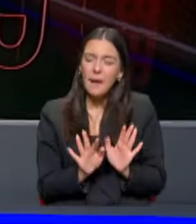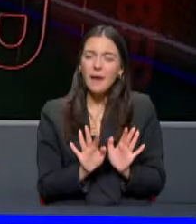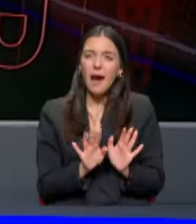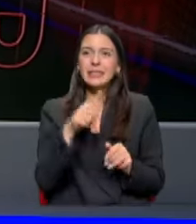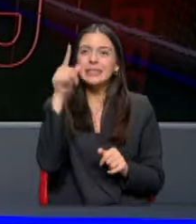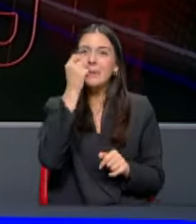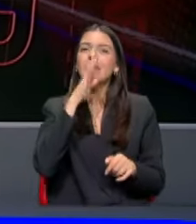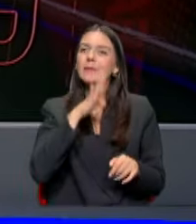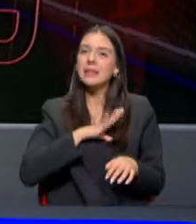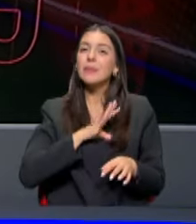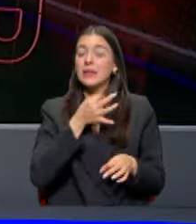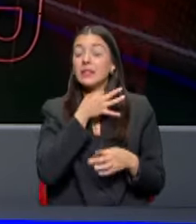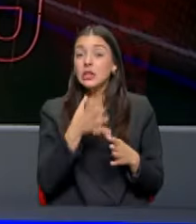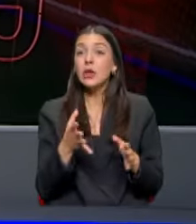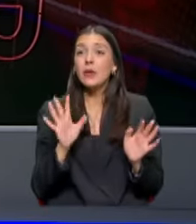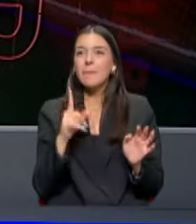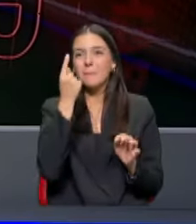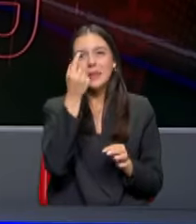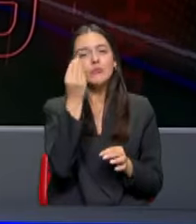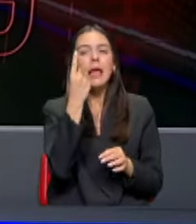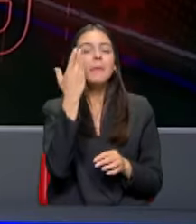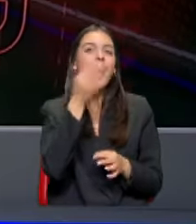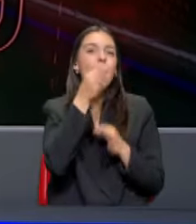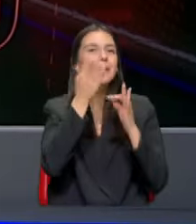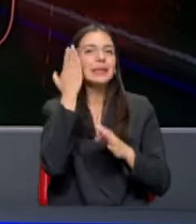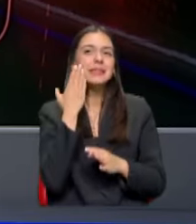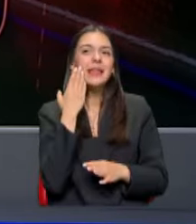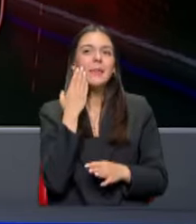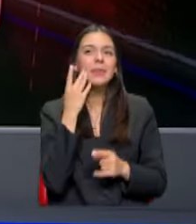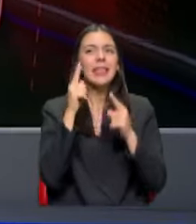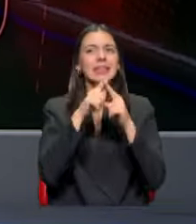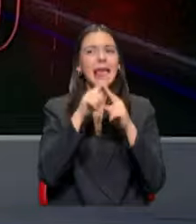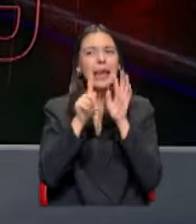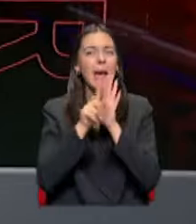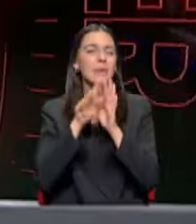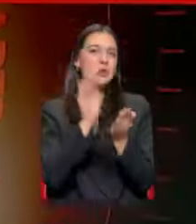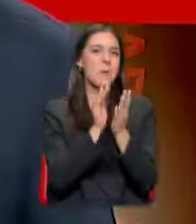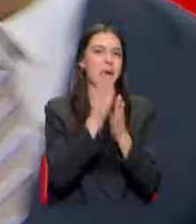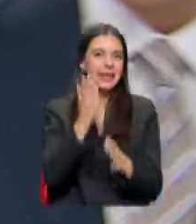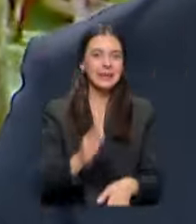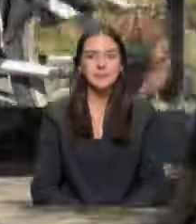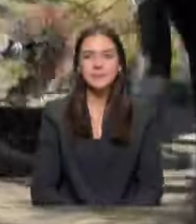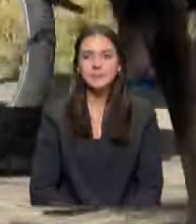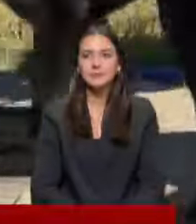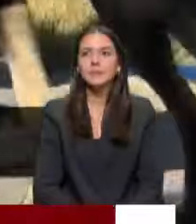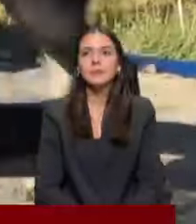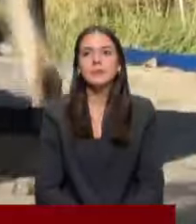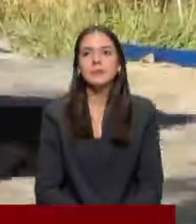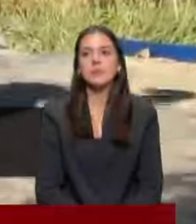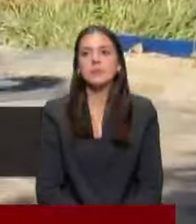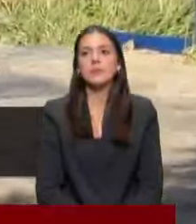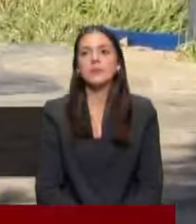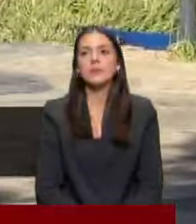içinizi sıktık. Siz de sabır gösterdiniz, teşekkürler. Bir de güzel bir haber izleyelim. Terapi köpekleri efendim. Bekle.